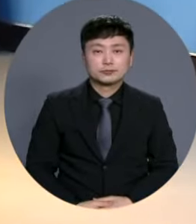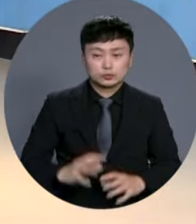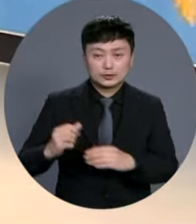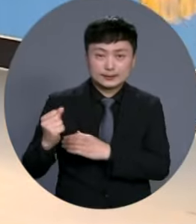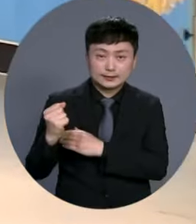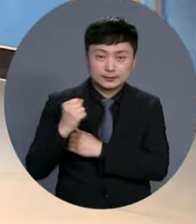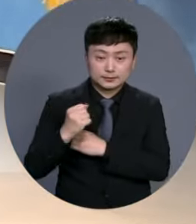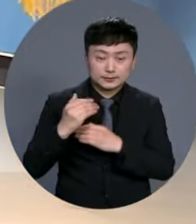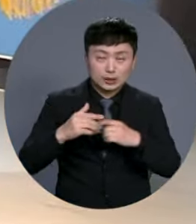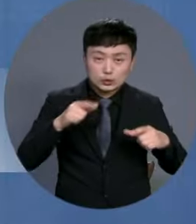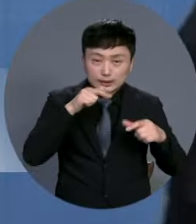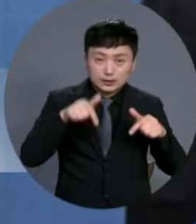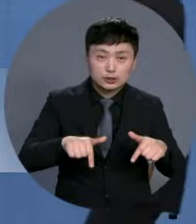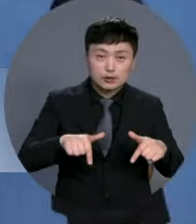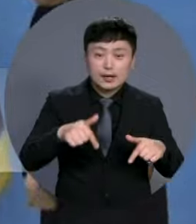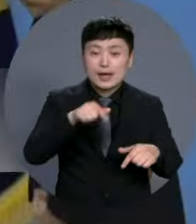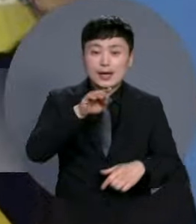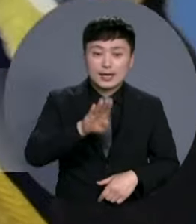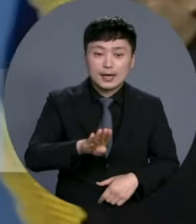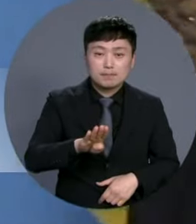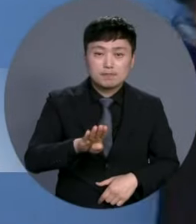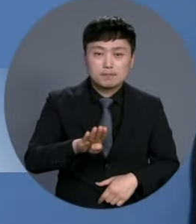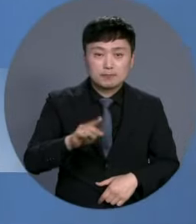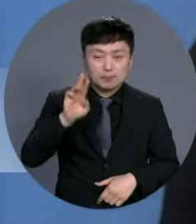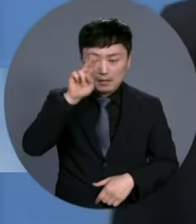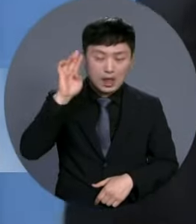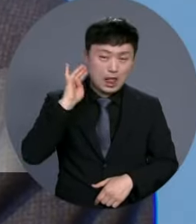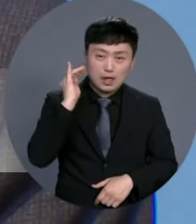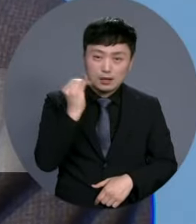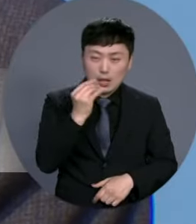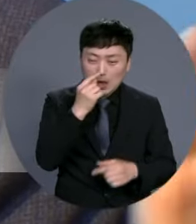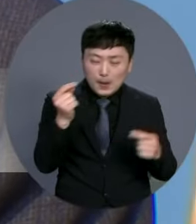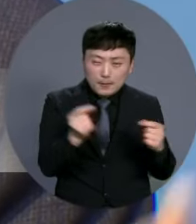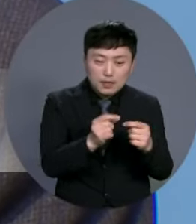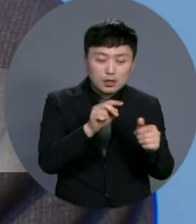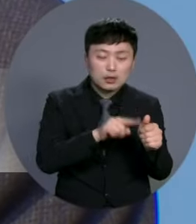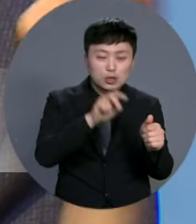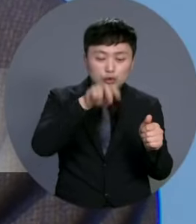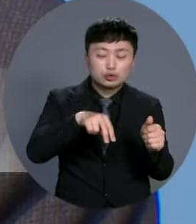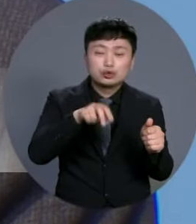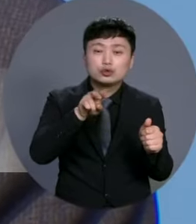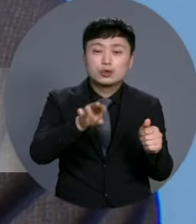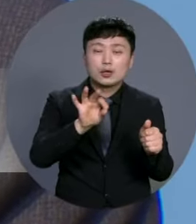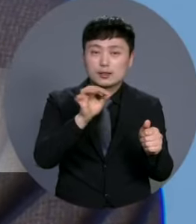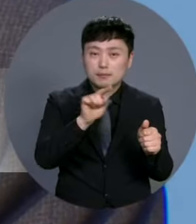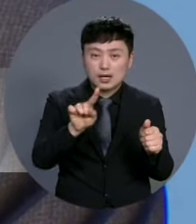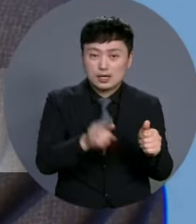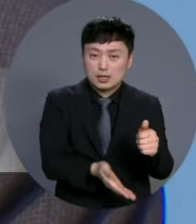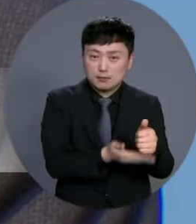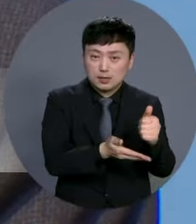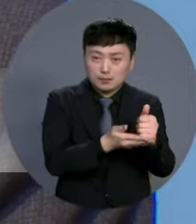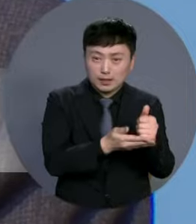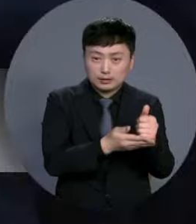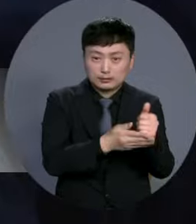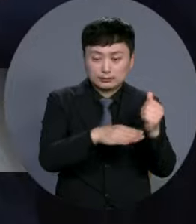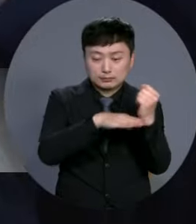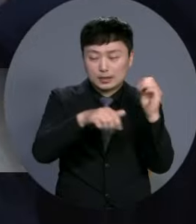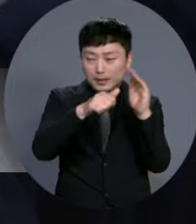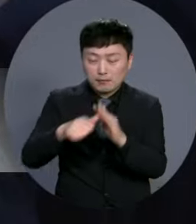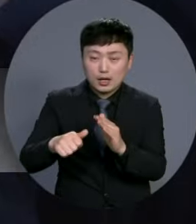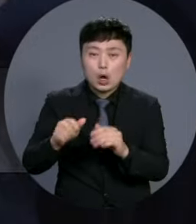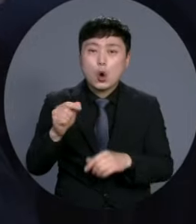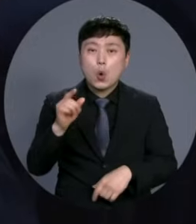국민의힘이 대구 달서구갑 국회의원 후보자로 친박 유영하 변호사를 공천하면서 공천 탈락한 홍석준 의원이